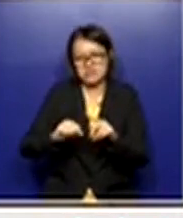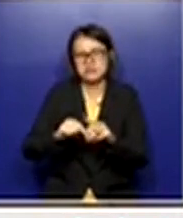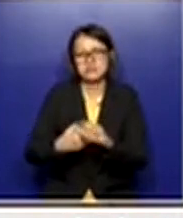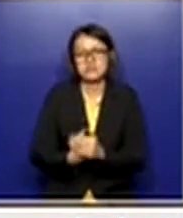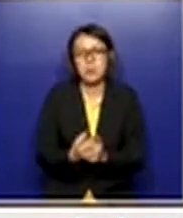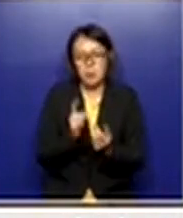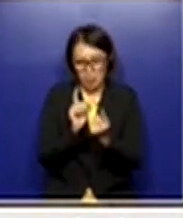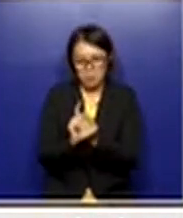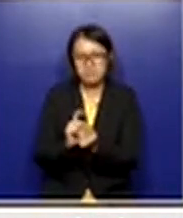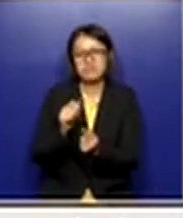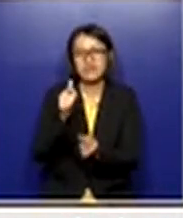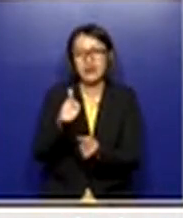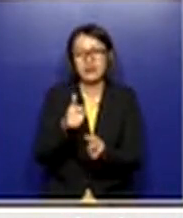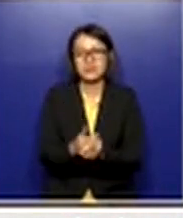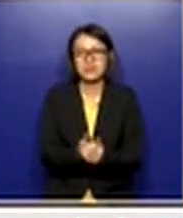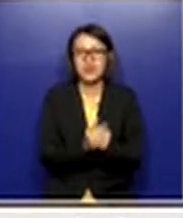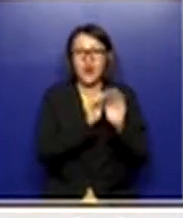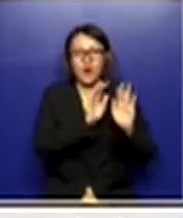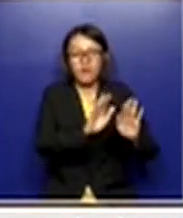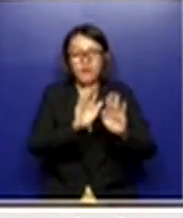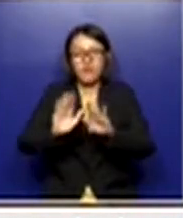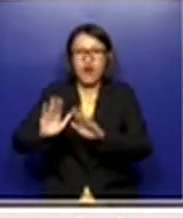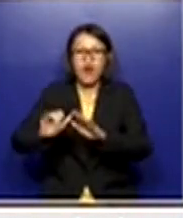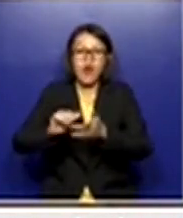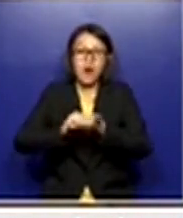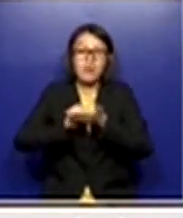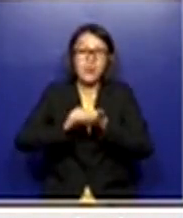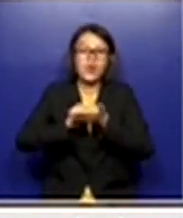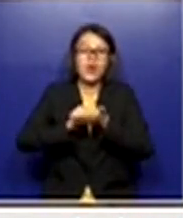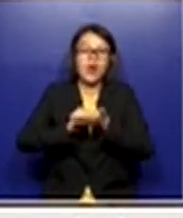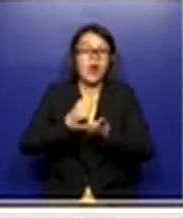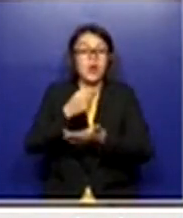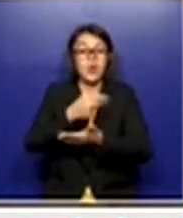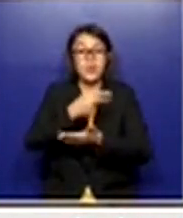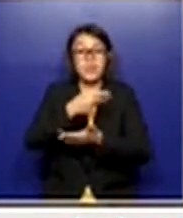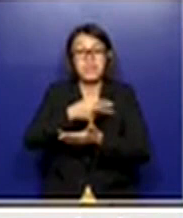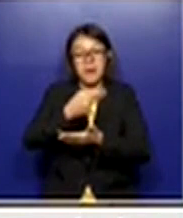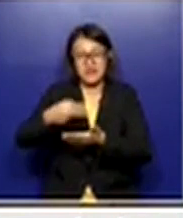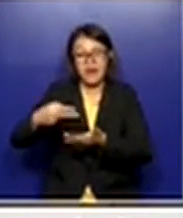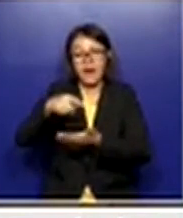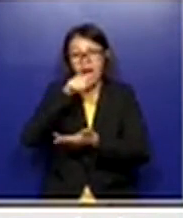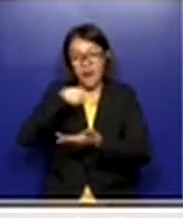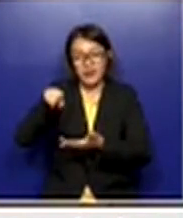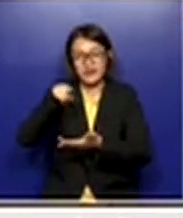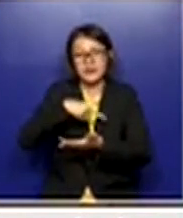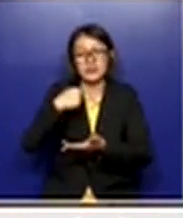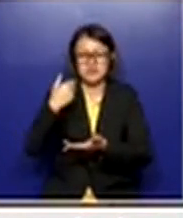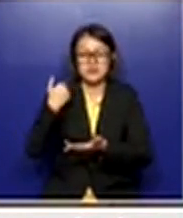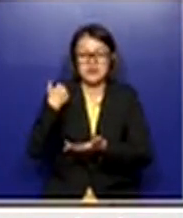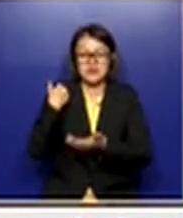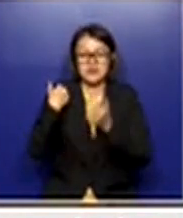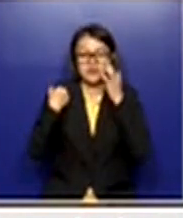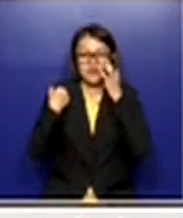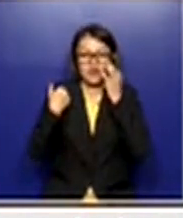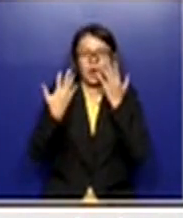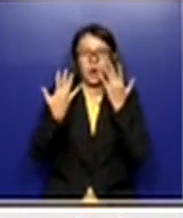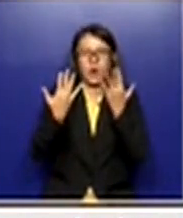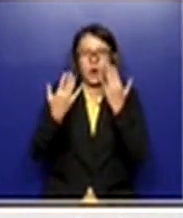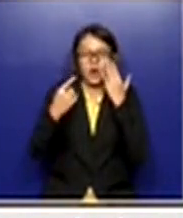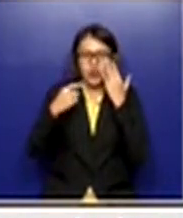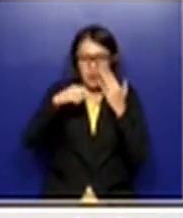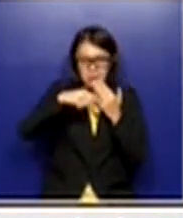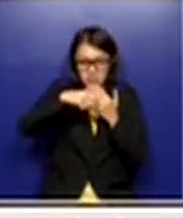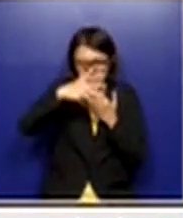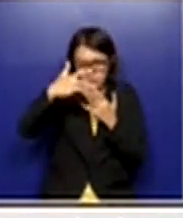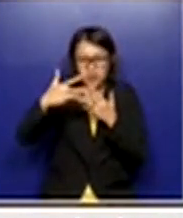รวมทั้งการฝากเรื่องการทำบริการภาษาอังกฤษอันนี้เรามีไทย PBS World แล้วนะคะแล้วก็จะพัฒนาไทย PBS World ให้ท